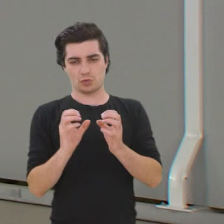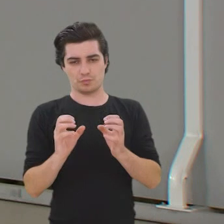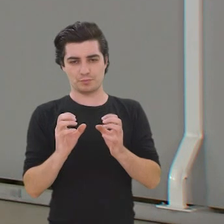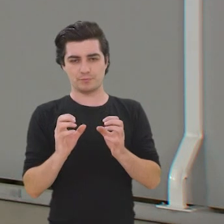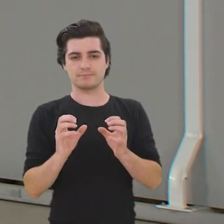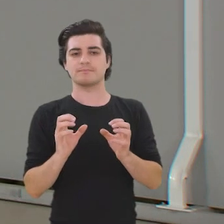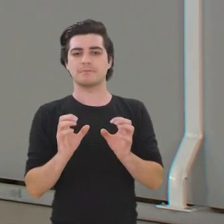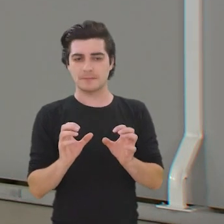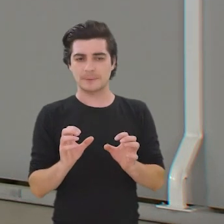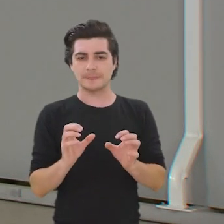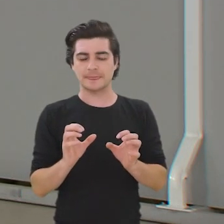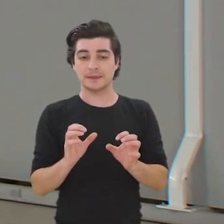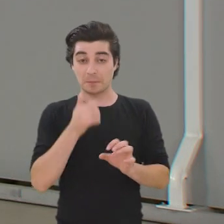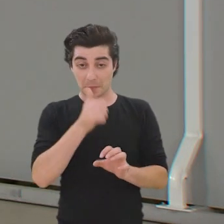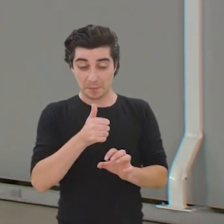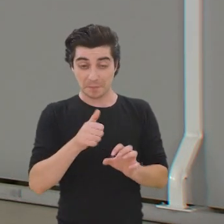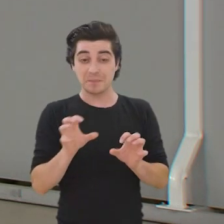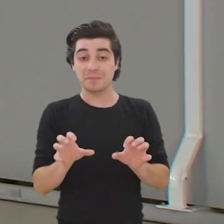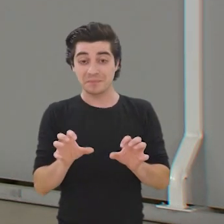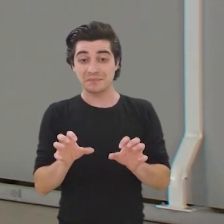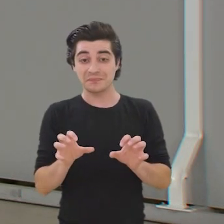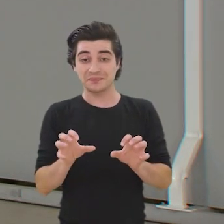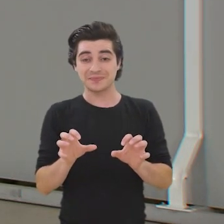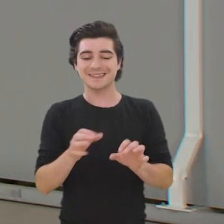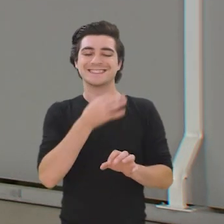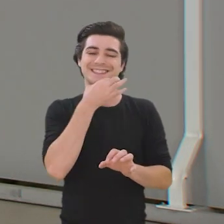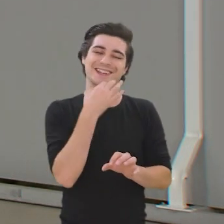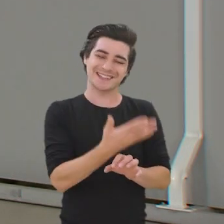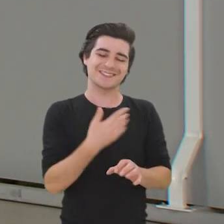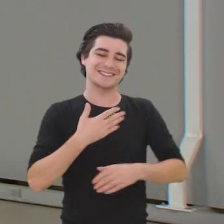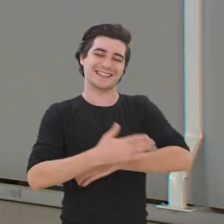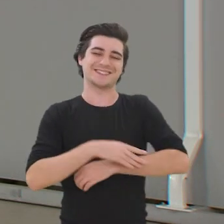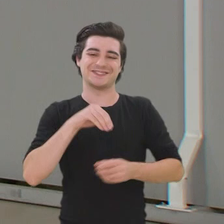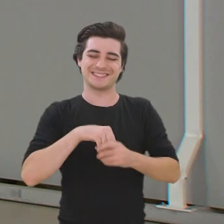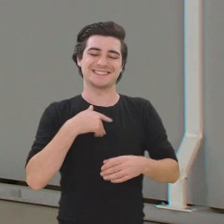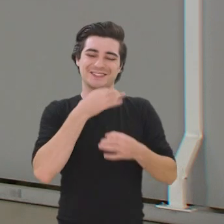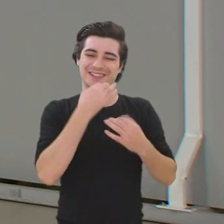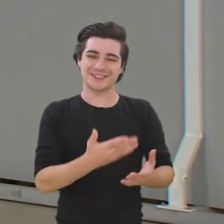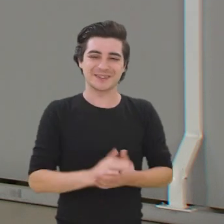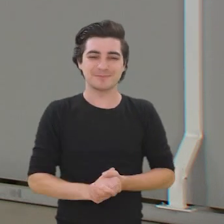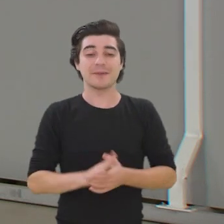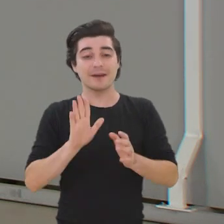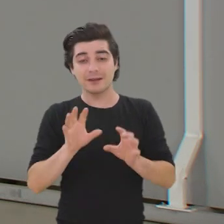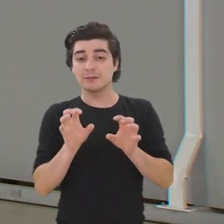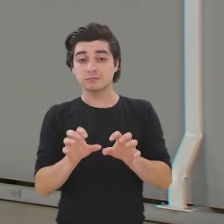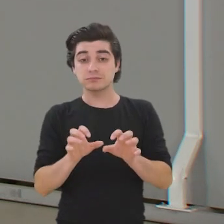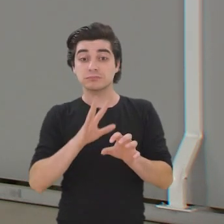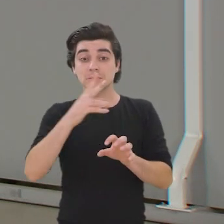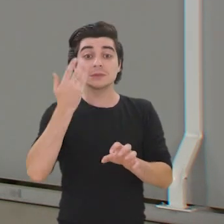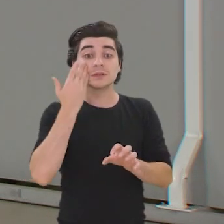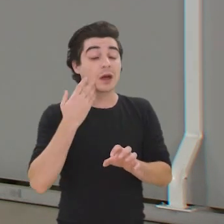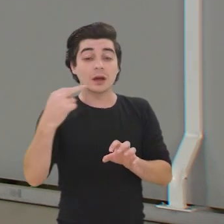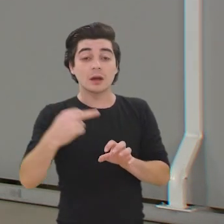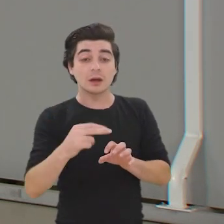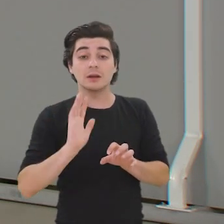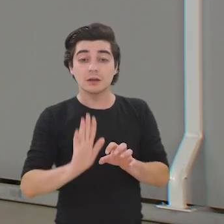tutayım şöyle. Olur mu? Olur. Teşekkür ederim bana yardım ettiğin için. Evet, sizler de